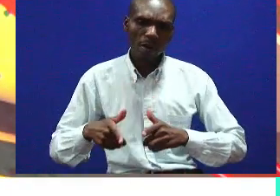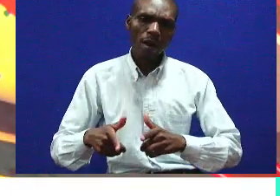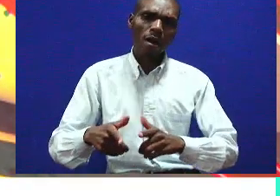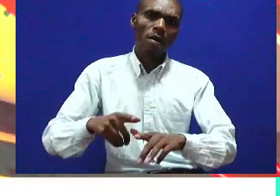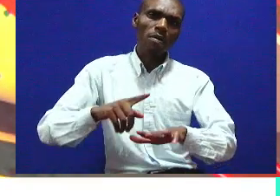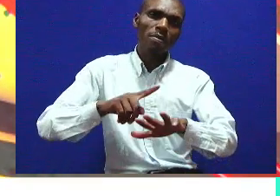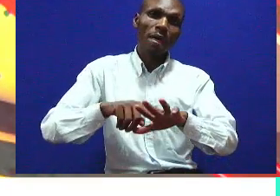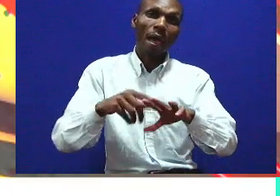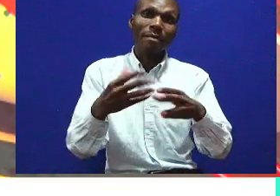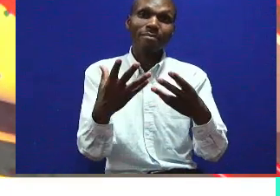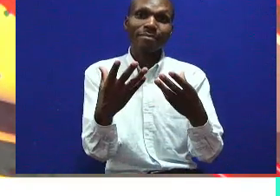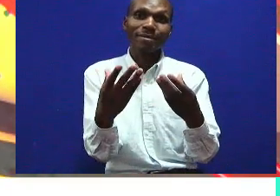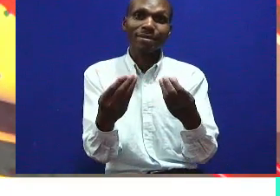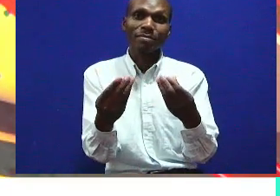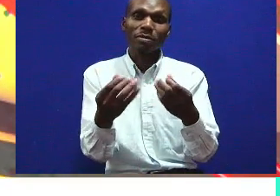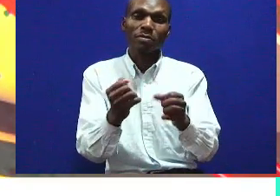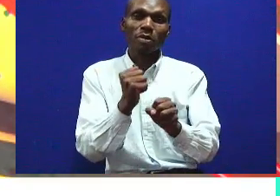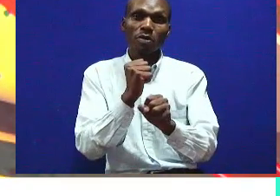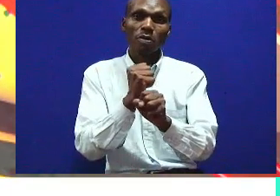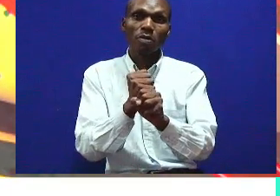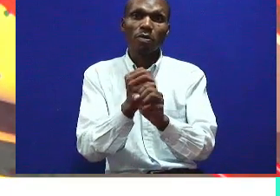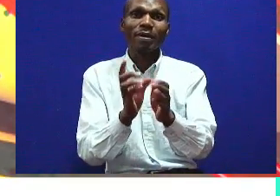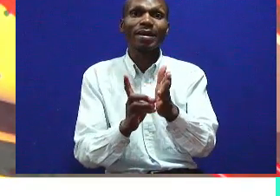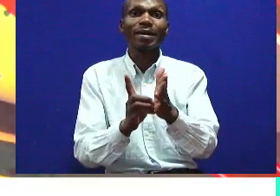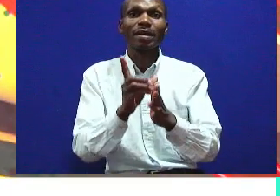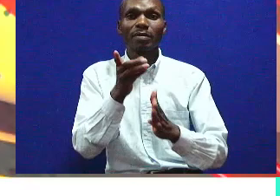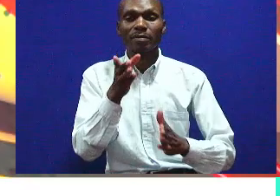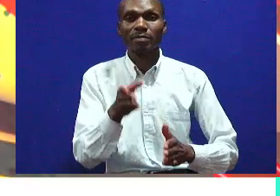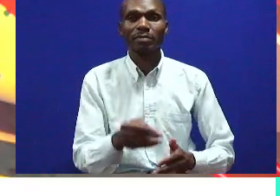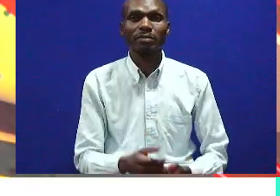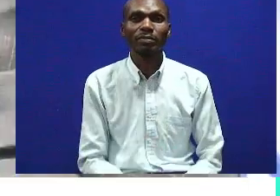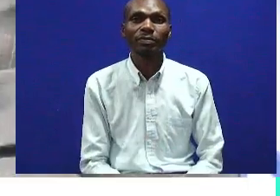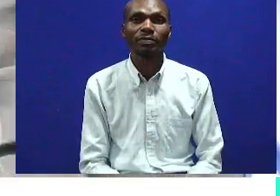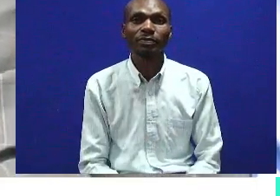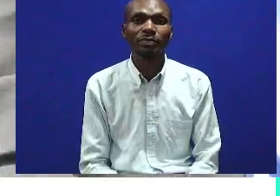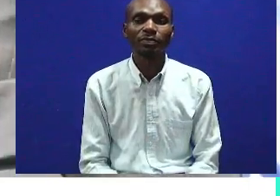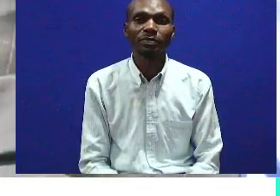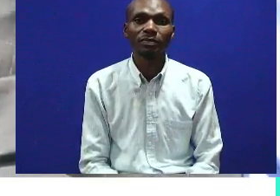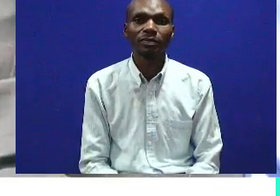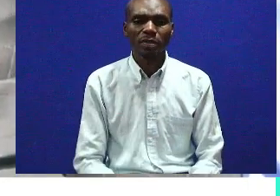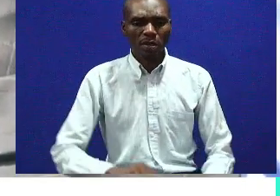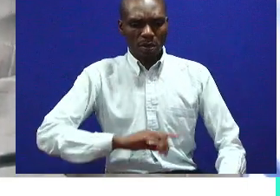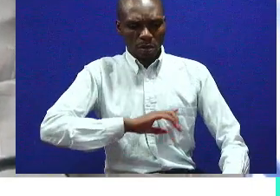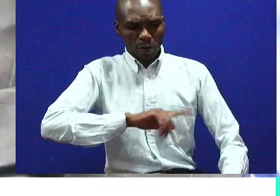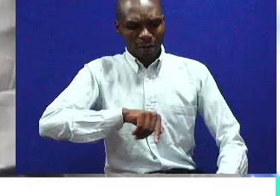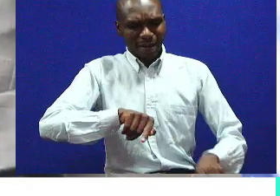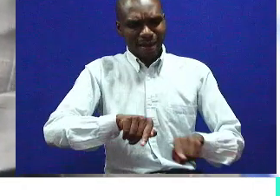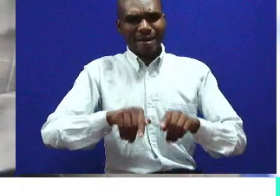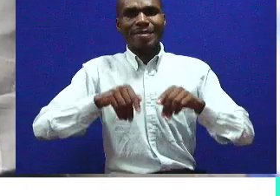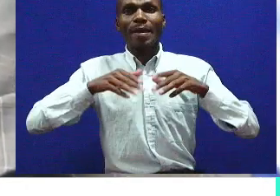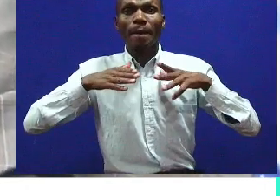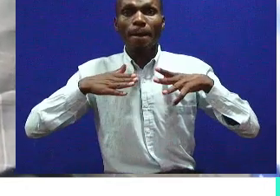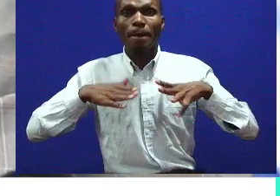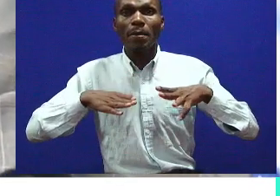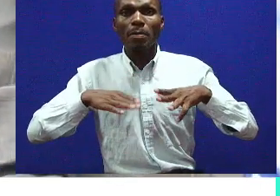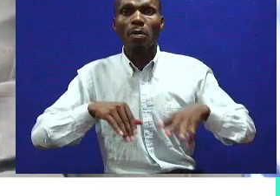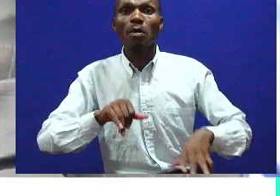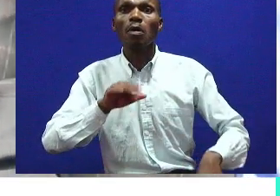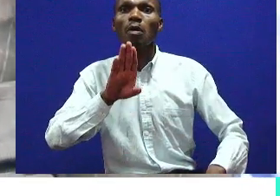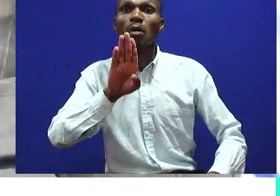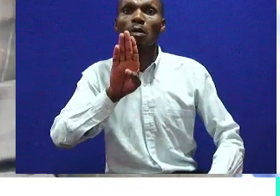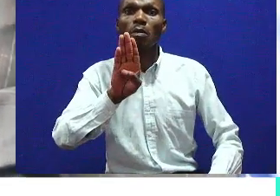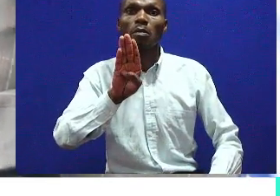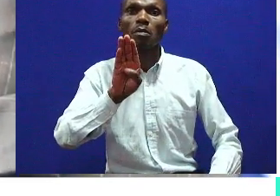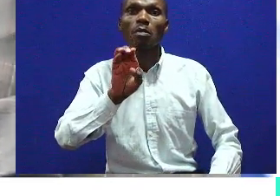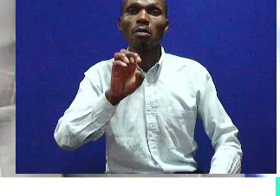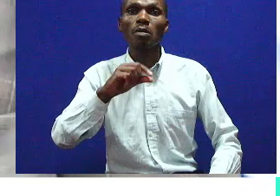ikirania amagendro korengana nekirenga kiri abamo chorerete sisi kama haba Bogiakumu kutoka Bogiakumu